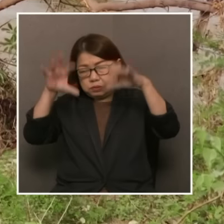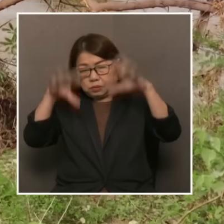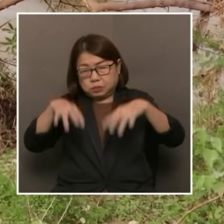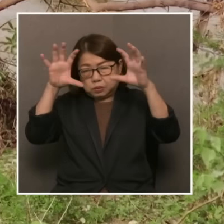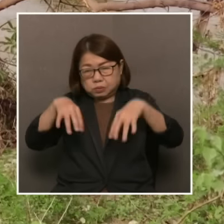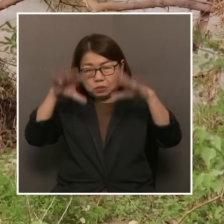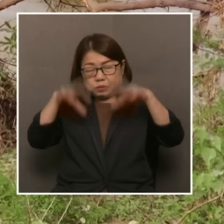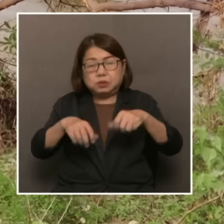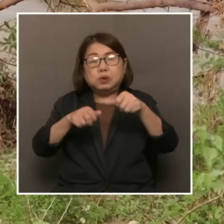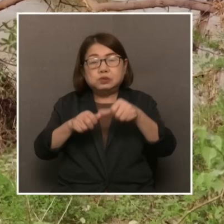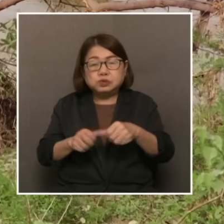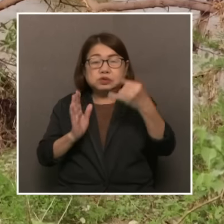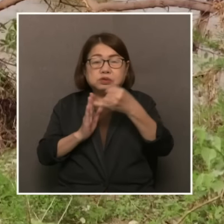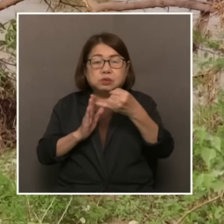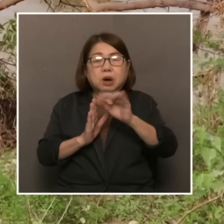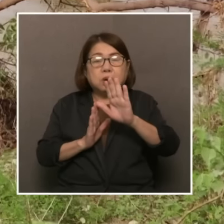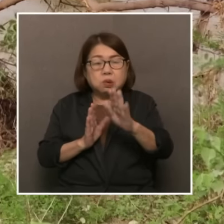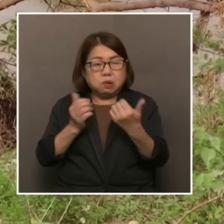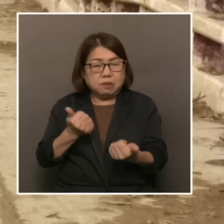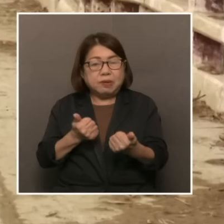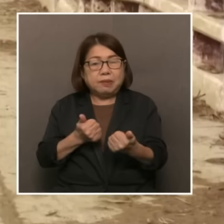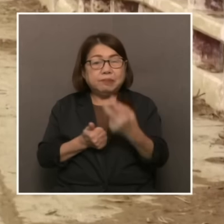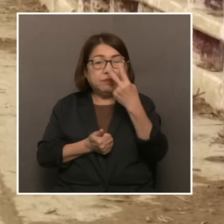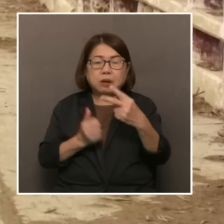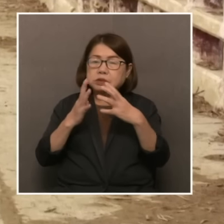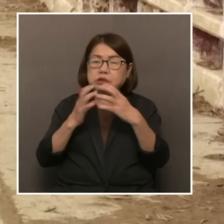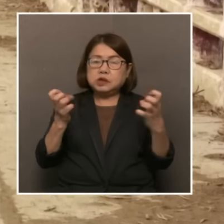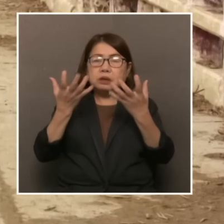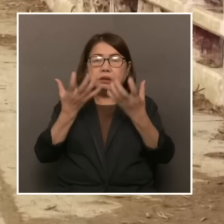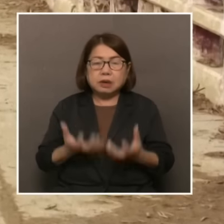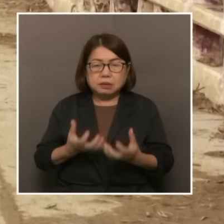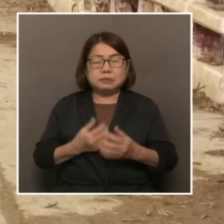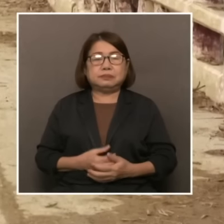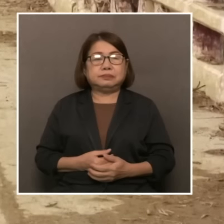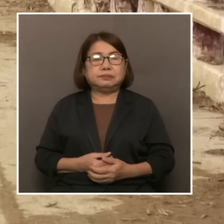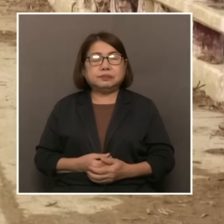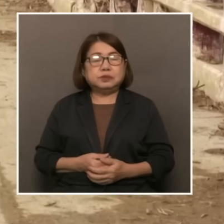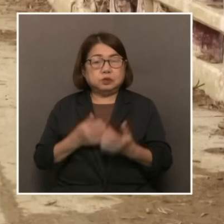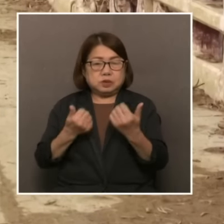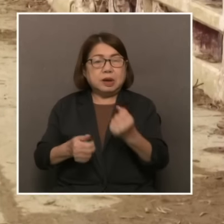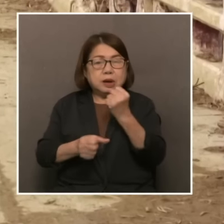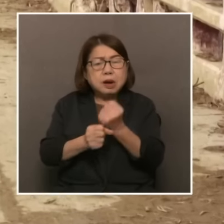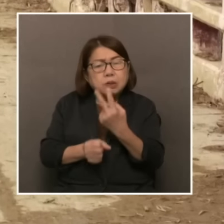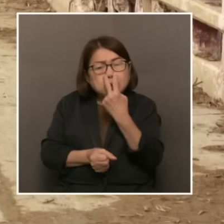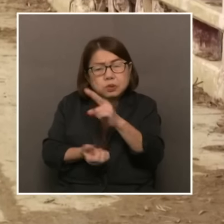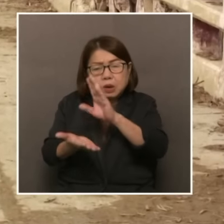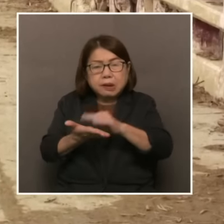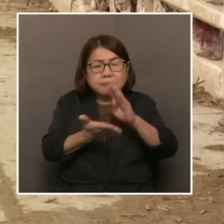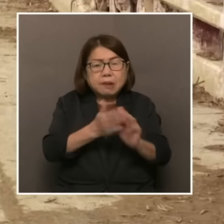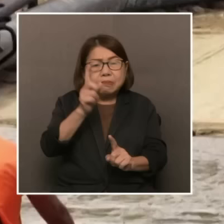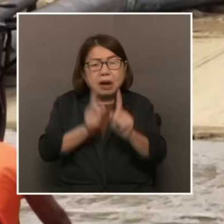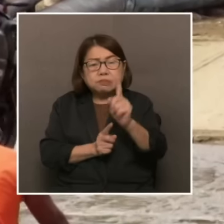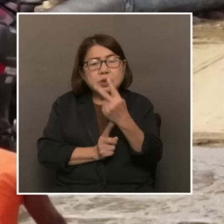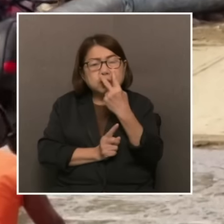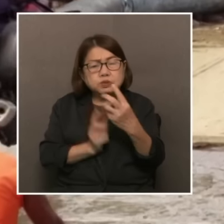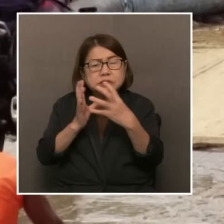จัหวัดกวลตานโมตอนนี้เมืองยงอยู่ในสัภาพเสียหายอย่างหนักเลยนะคะยังอยู่ระหว่างการประเมิความเสียหายและฝื้ฟ